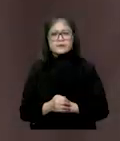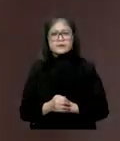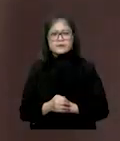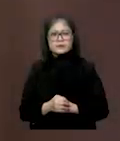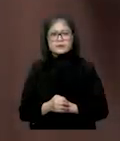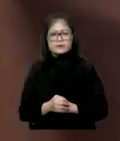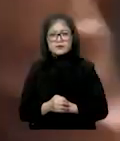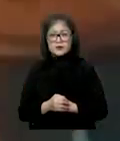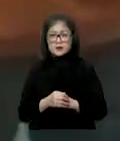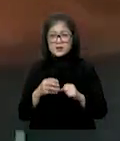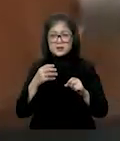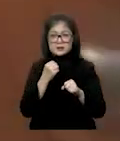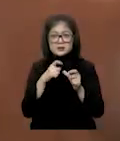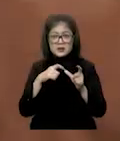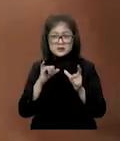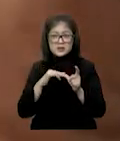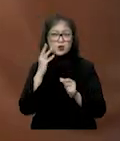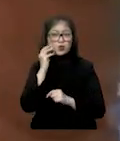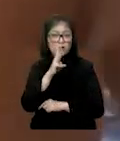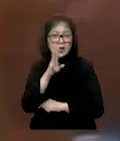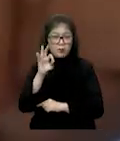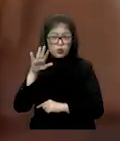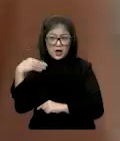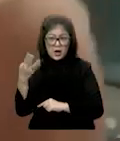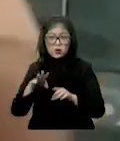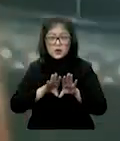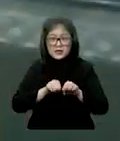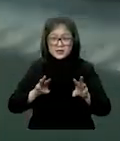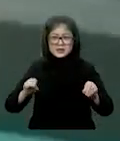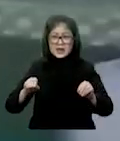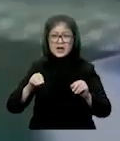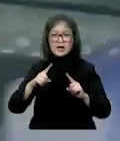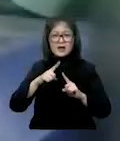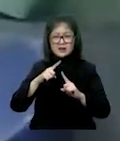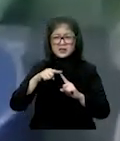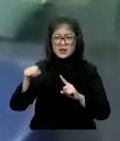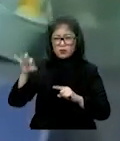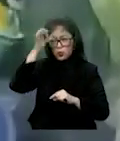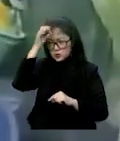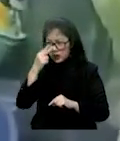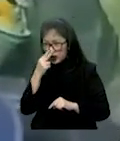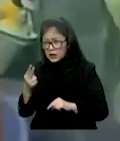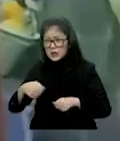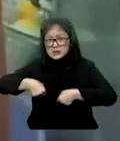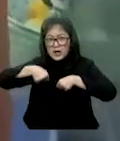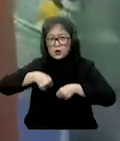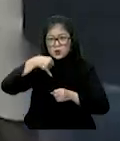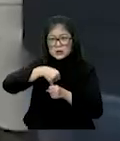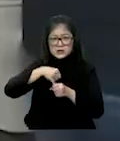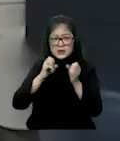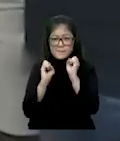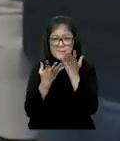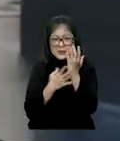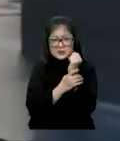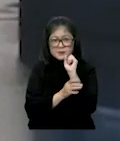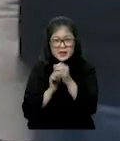Desi Lisnawati, 30 tahun, yang merupakan asisten rumah tangga, tak bisa berkelit setelah polisi menemukan satu kantong berisi perhiasan emas.